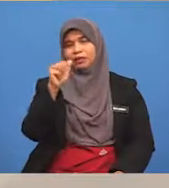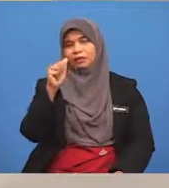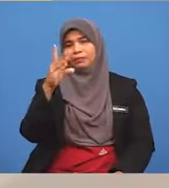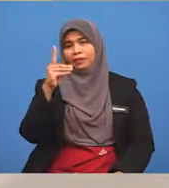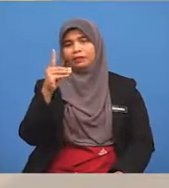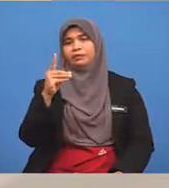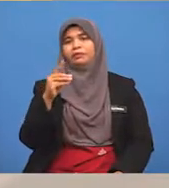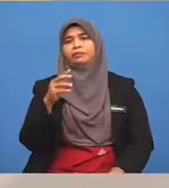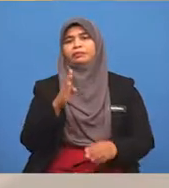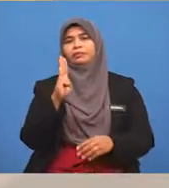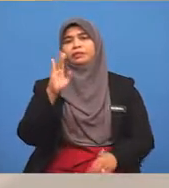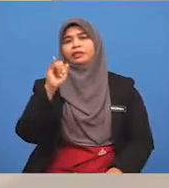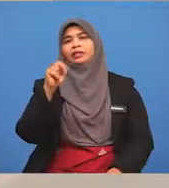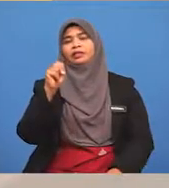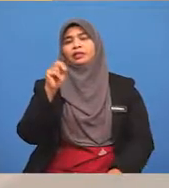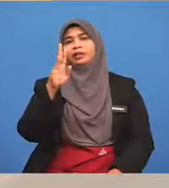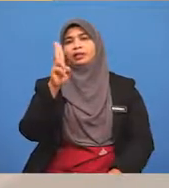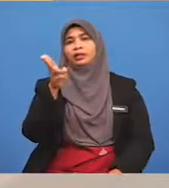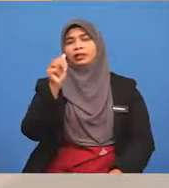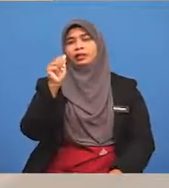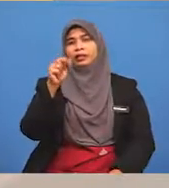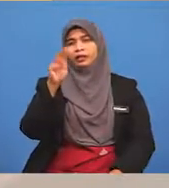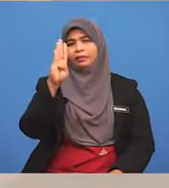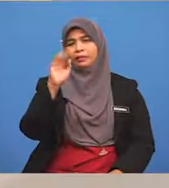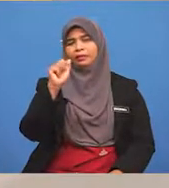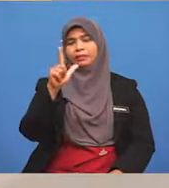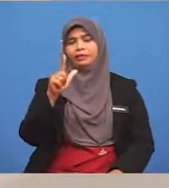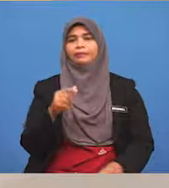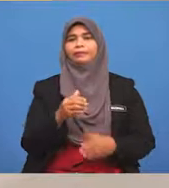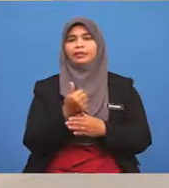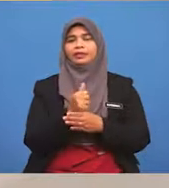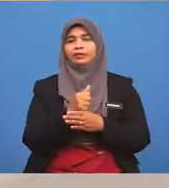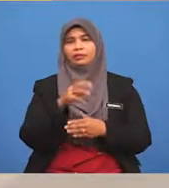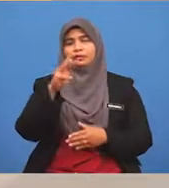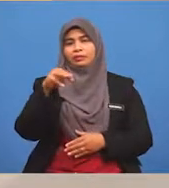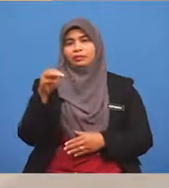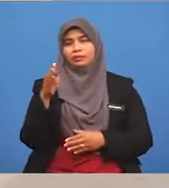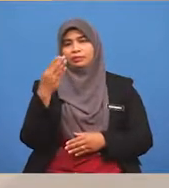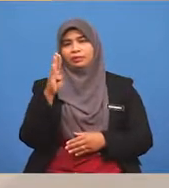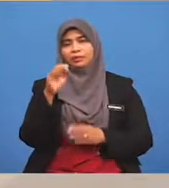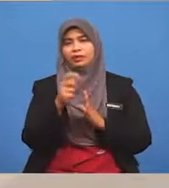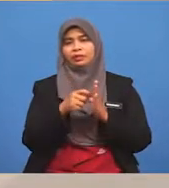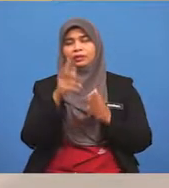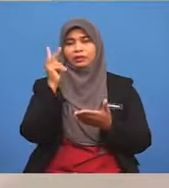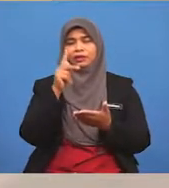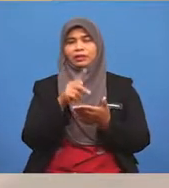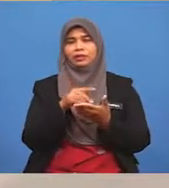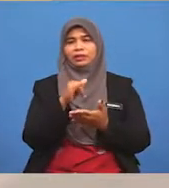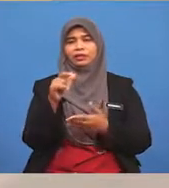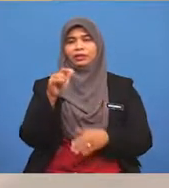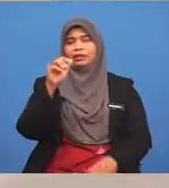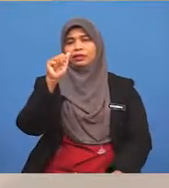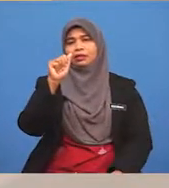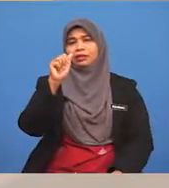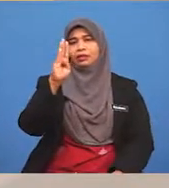Ishaq bin Rahawih. Antara anak murid beliau yang terkenal ialah Abu Qasim At-Tabrani